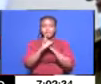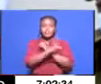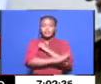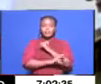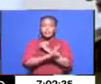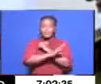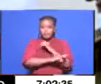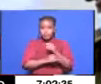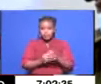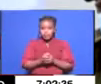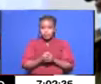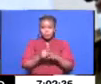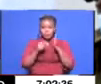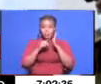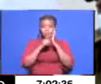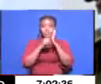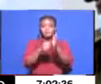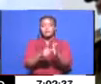aswa